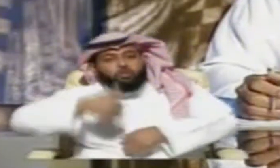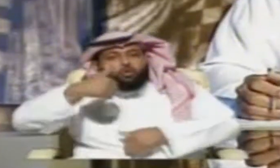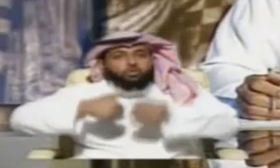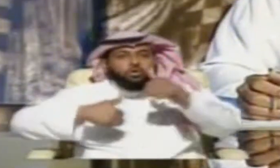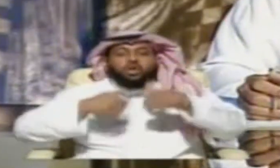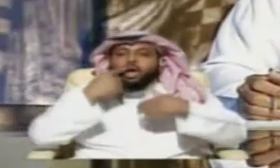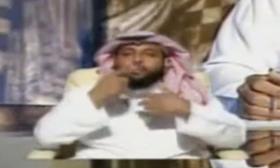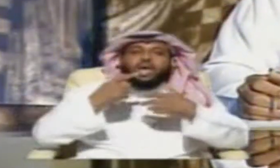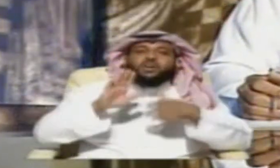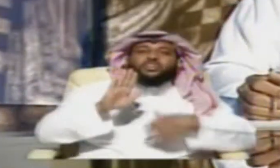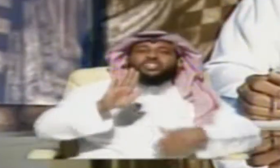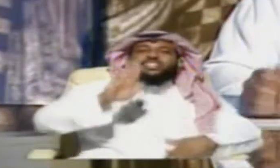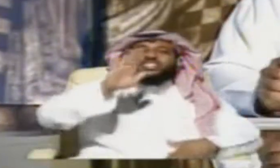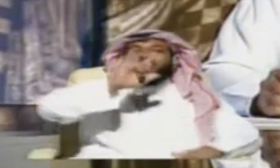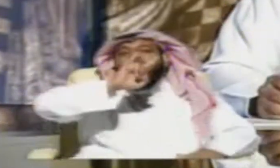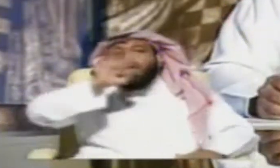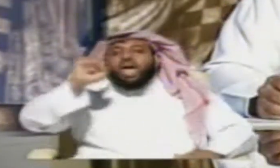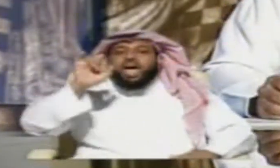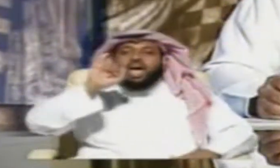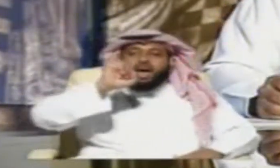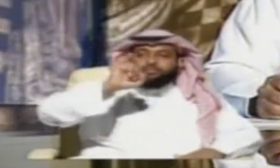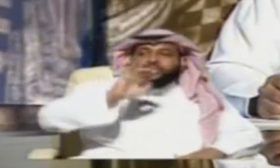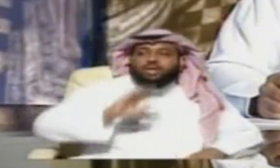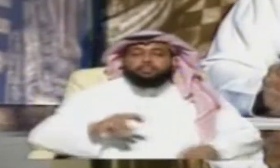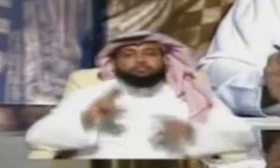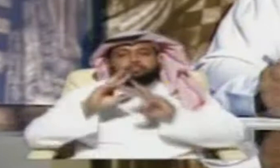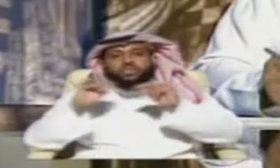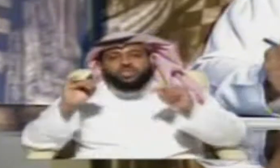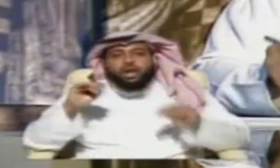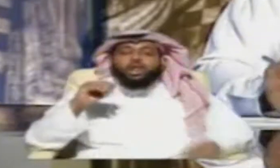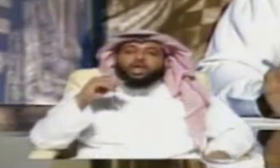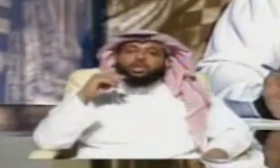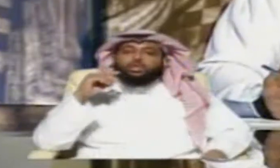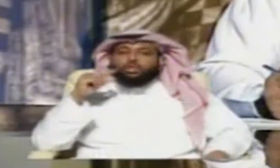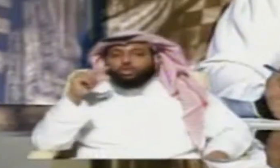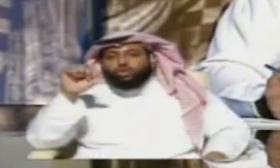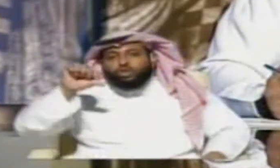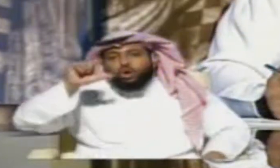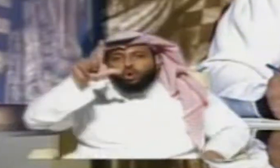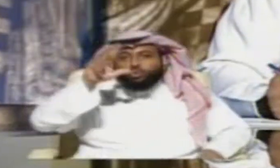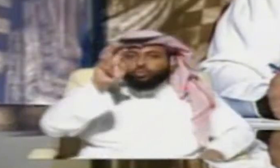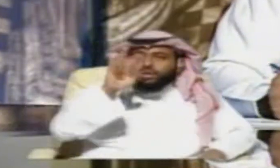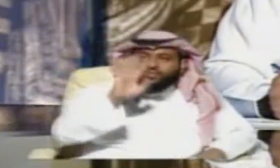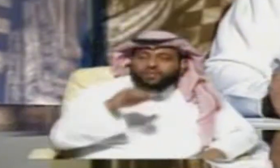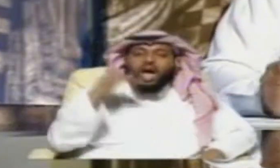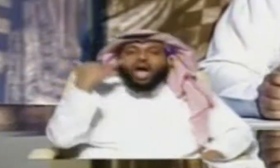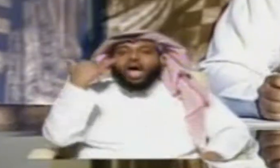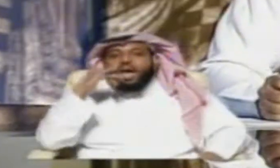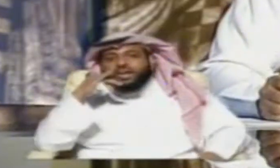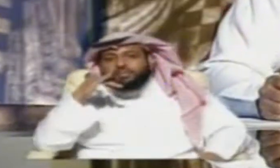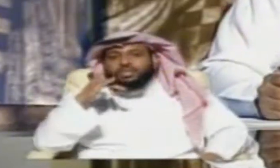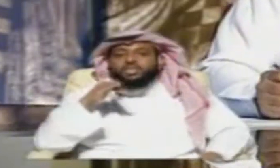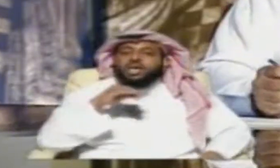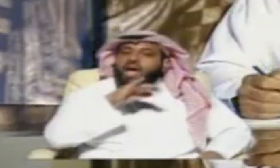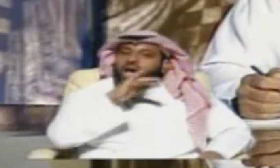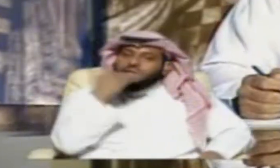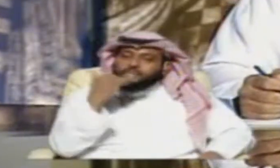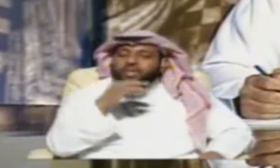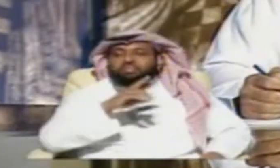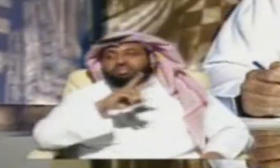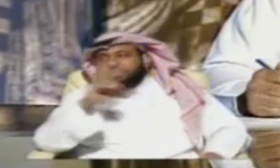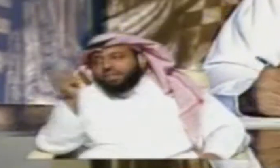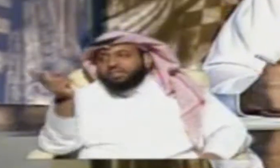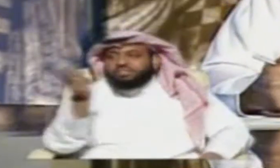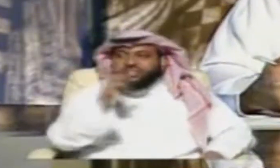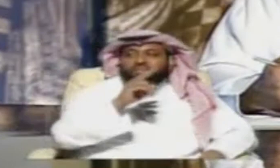معابر العبور إلى هذه الدول، هناك من الدول العربية من تستطيع أن تمارس ضغطا على لإيقاف هذه الحرب لم تفعل شيئا، هناك من